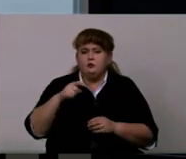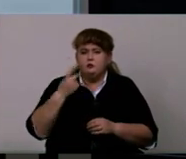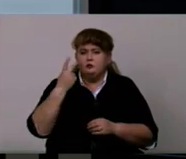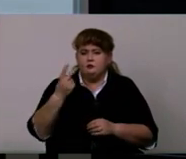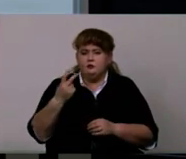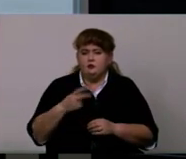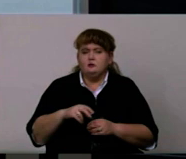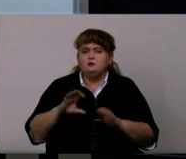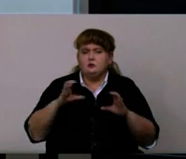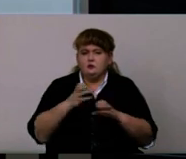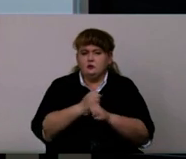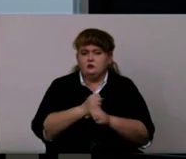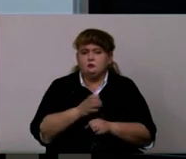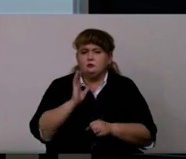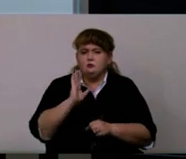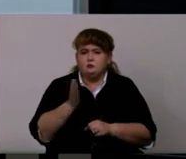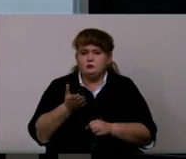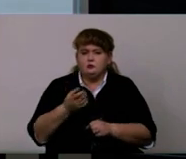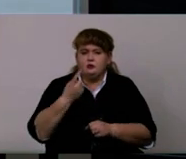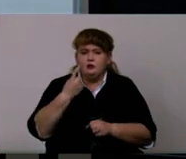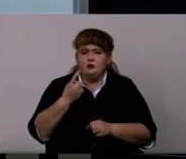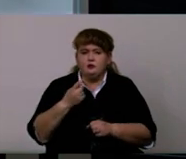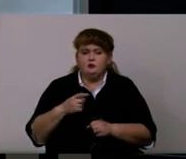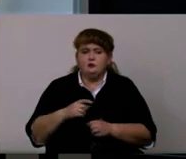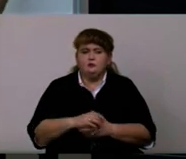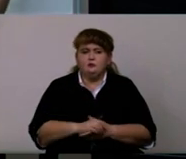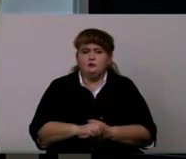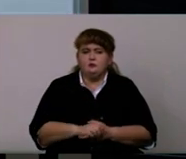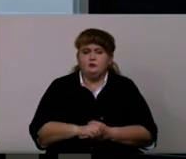0,2 и 2 сокращаю, остается 0,1.